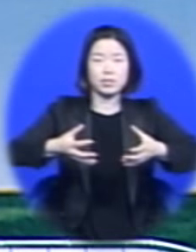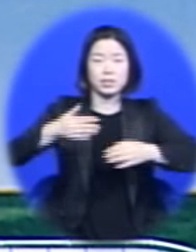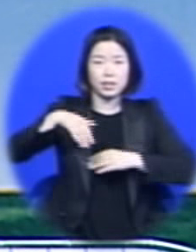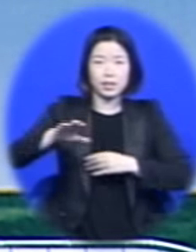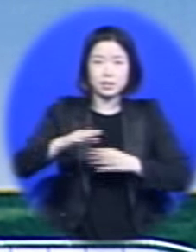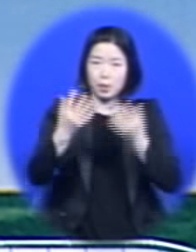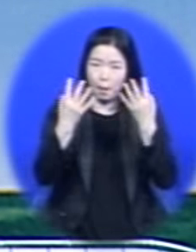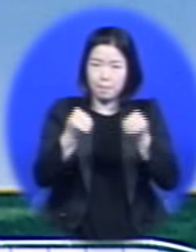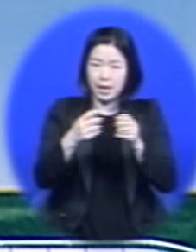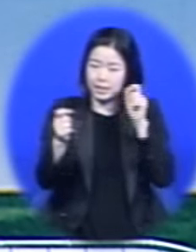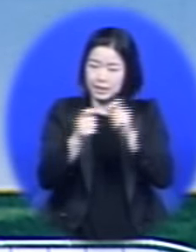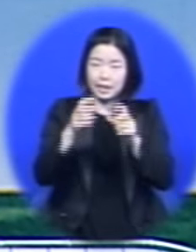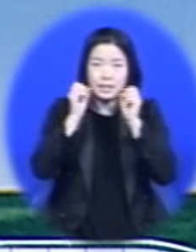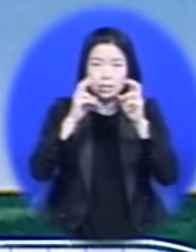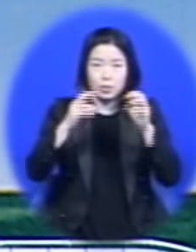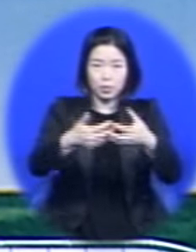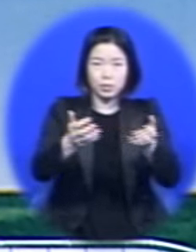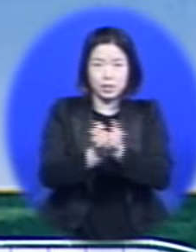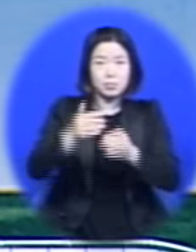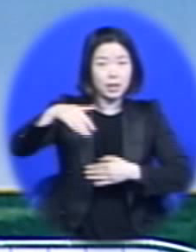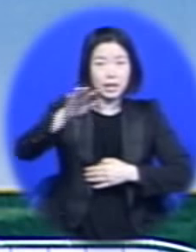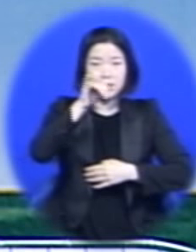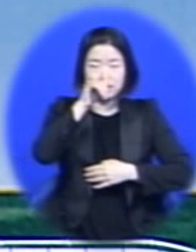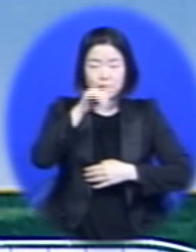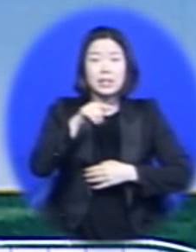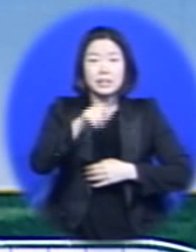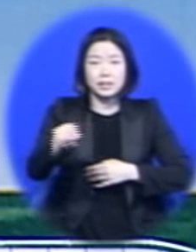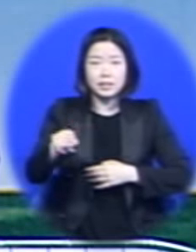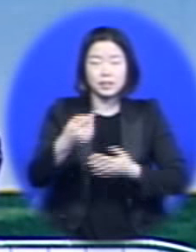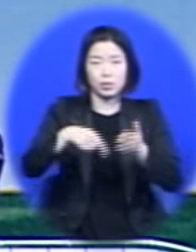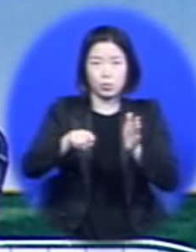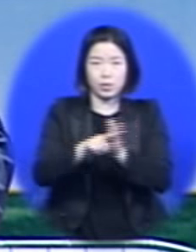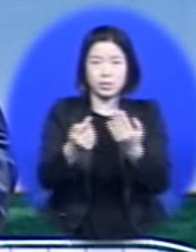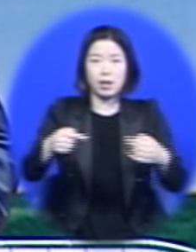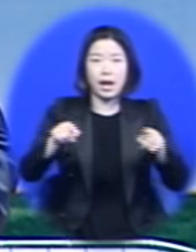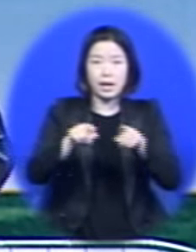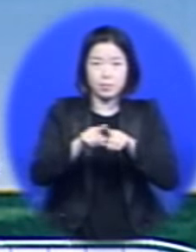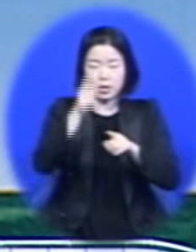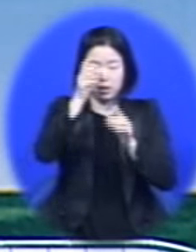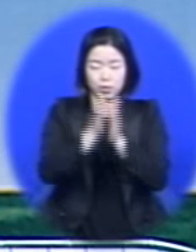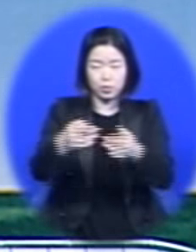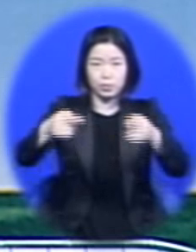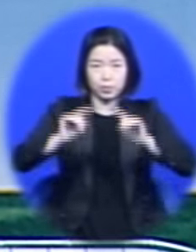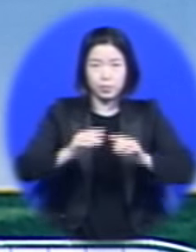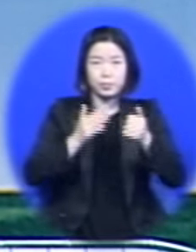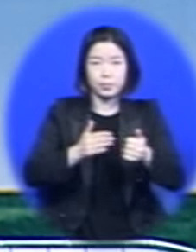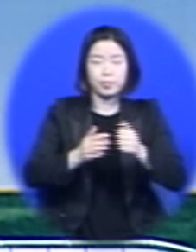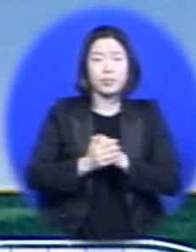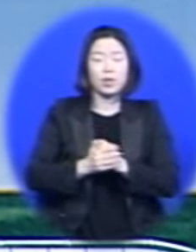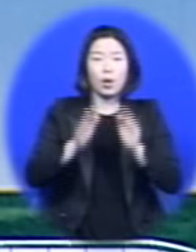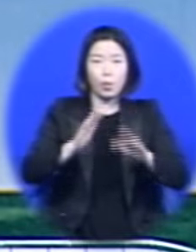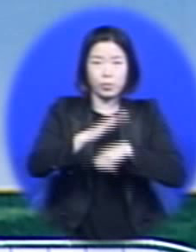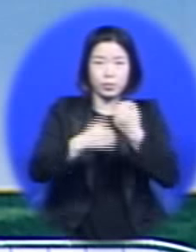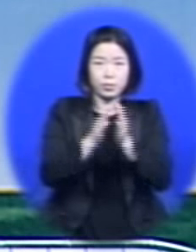많은 단기 선교팀이 나가 있습니다. 역시 위에서 함께 기도로 참여해 주시기 바랍니다. 오늘